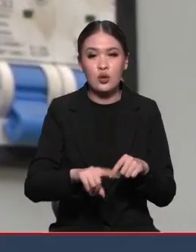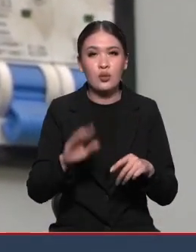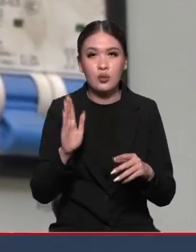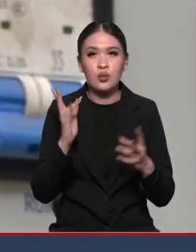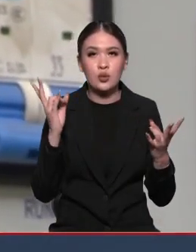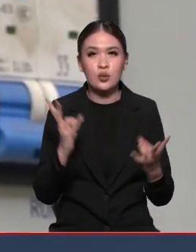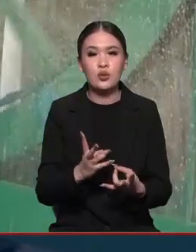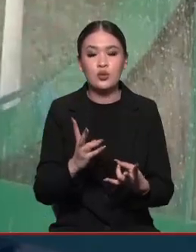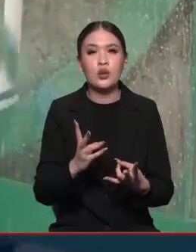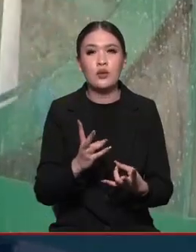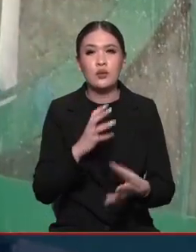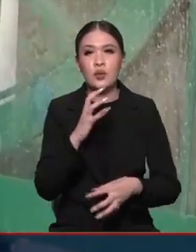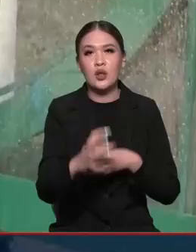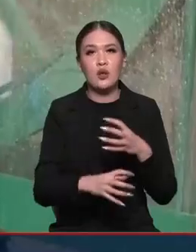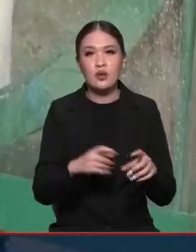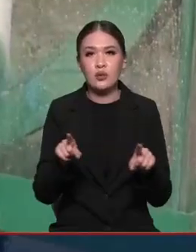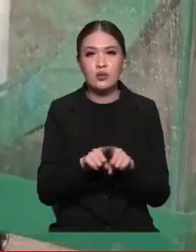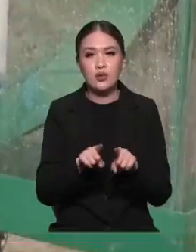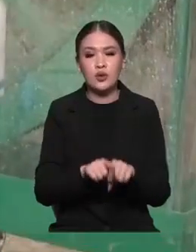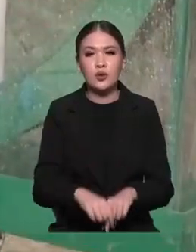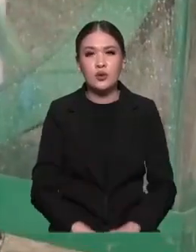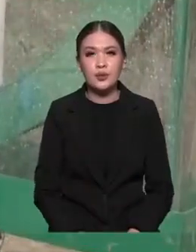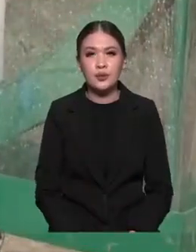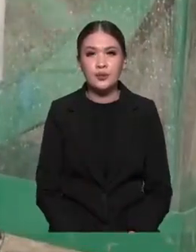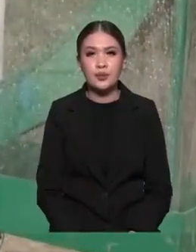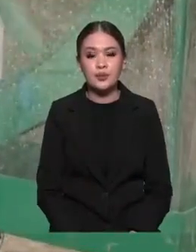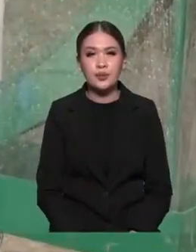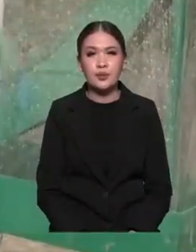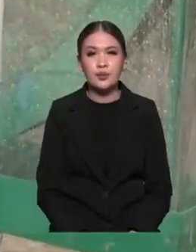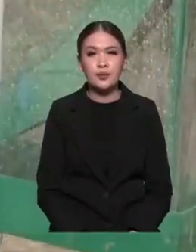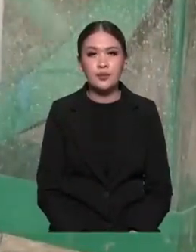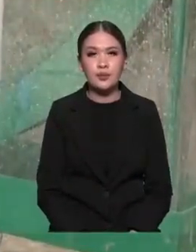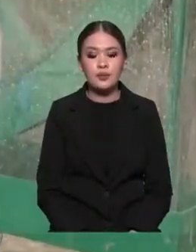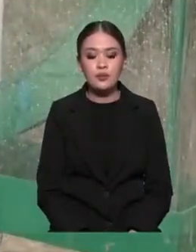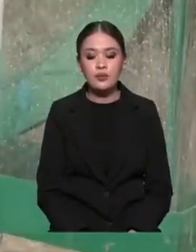востребованы на мировом рынке. Айман Каймульдина, Ерик Керимкулов, Жибек Жола, Алматы.